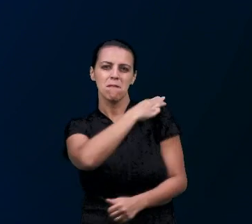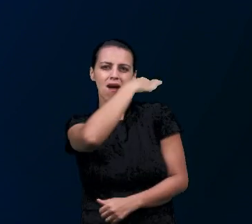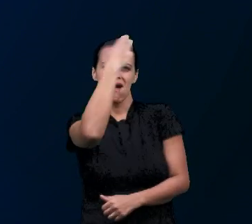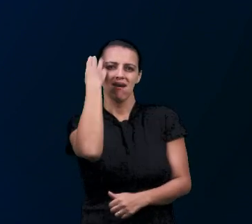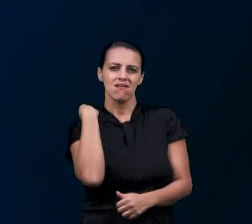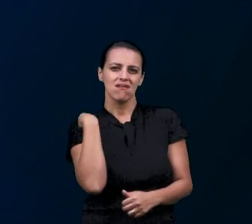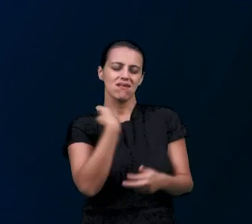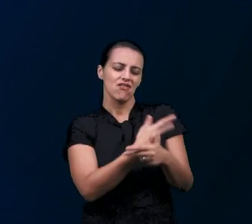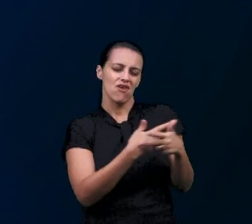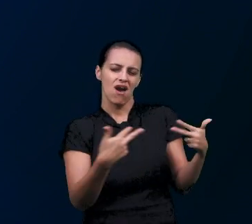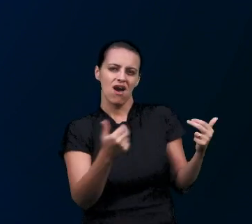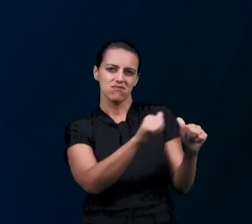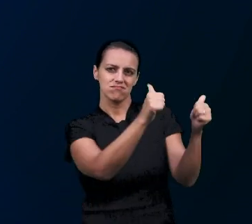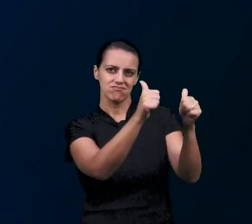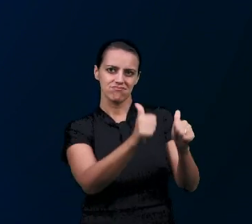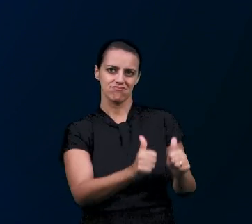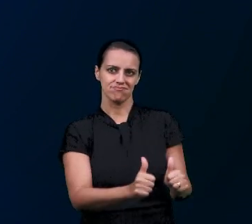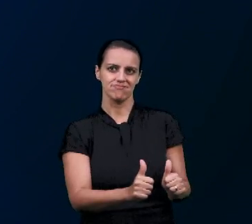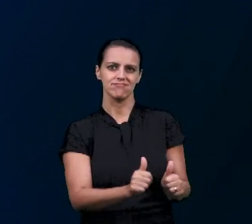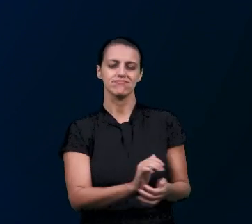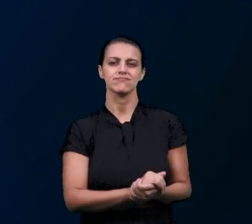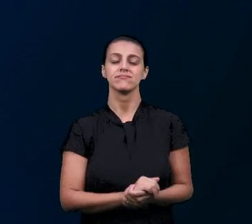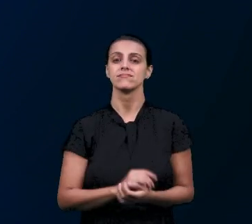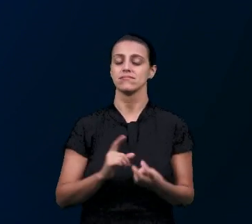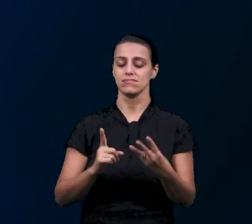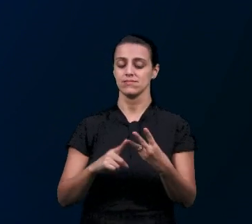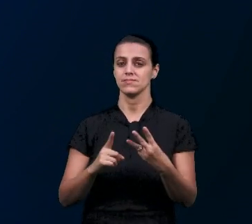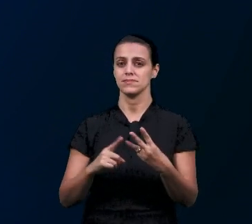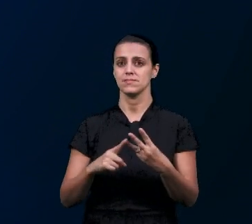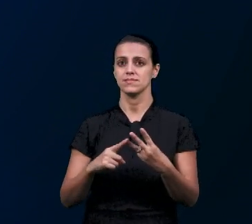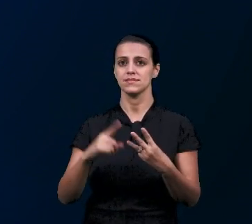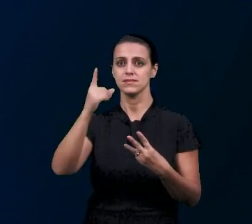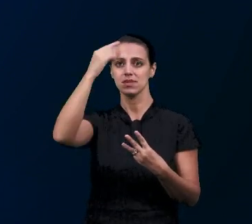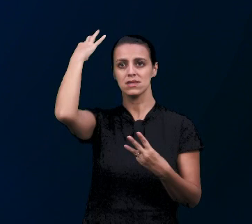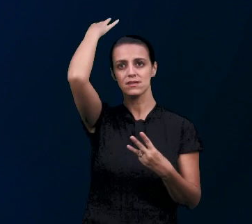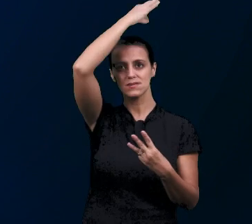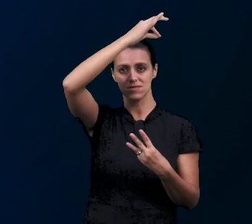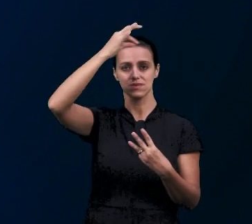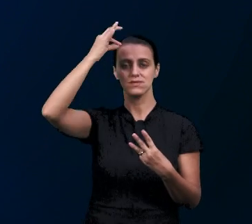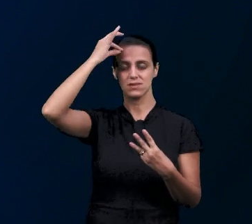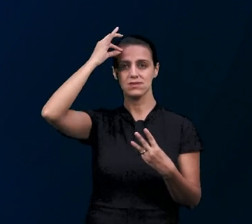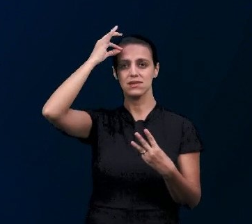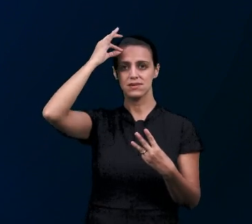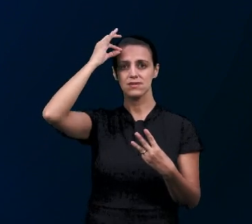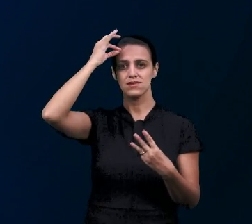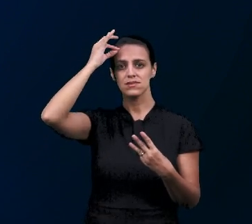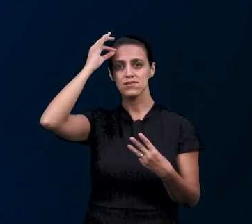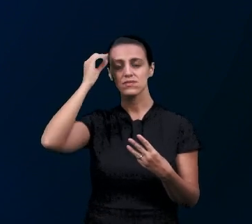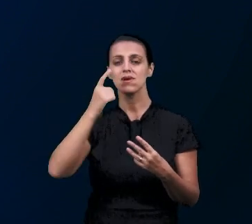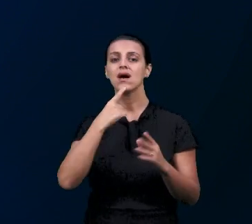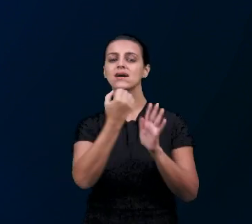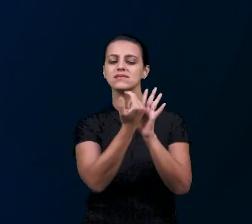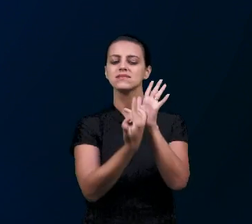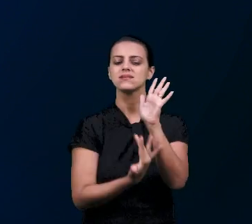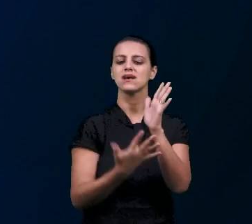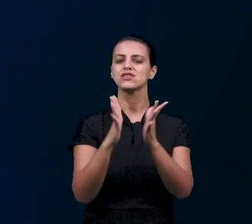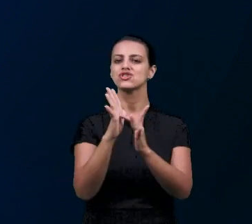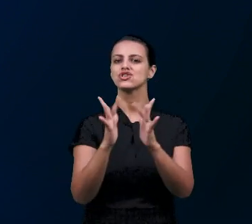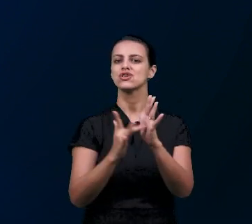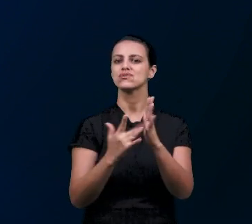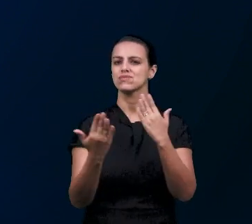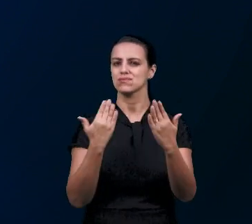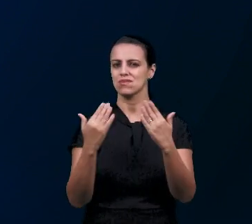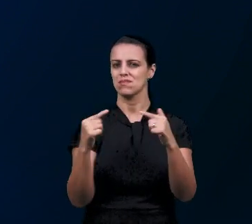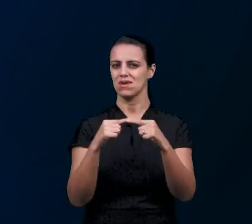Vierge Marie. Et la troisième personne de la Trinité, c'est le Saint-Esprit, c'est lié au sang de